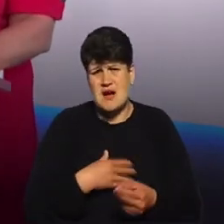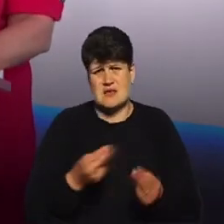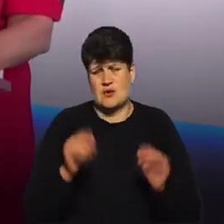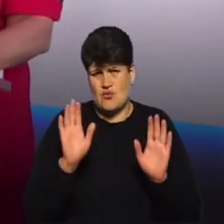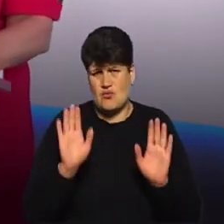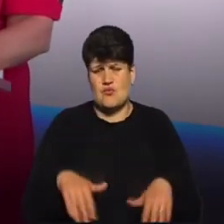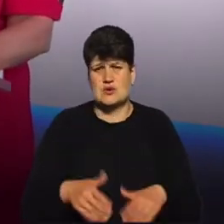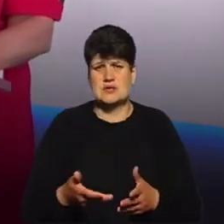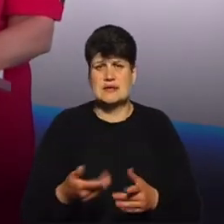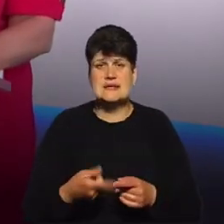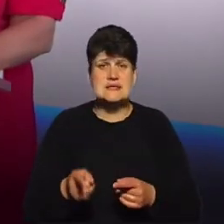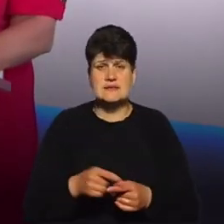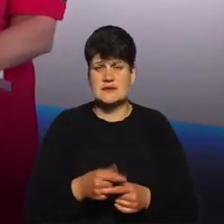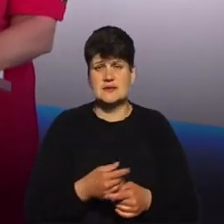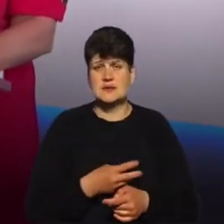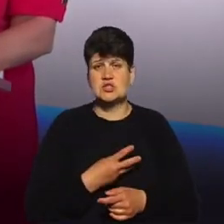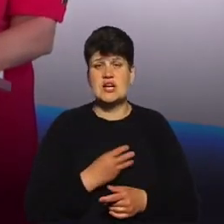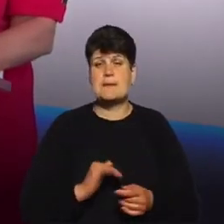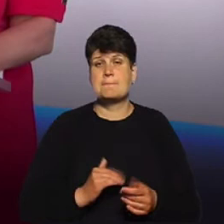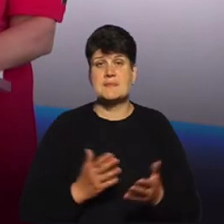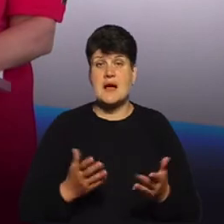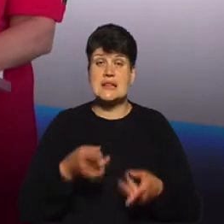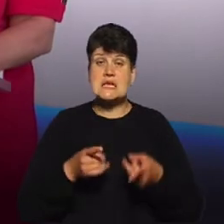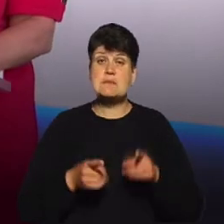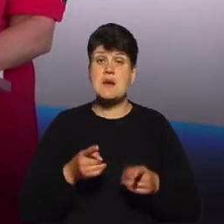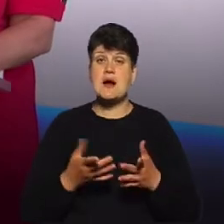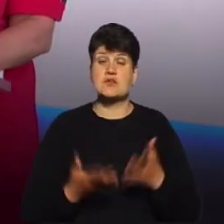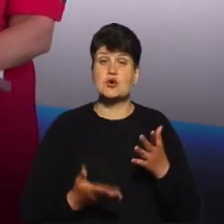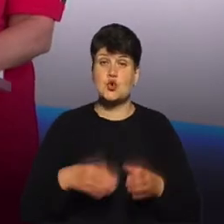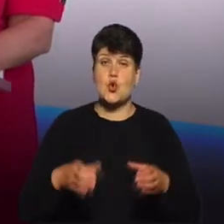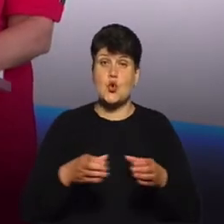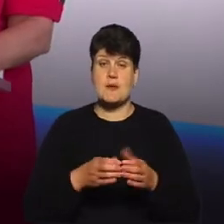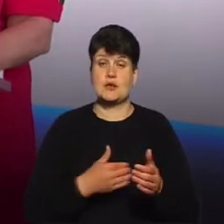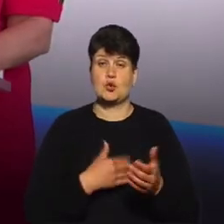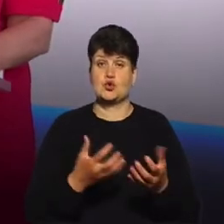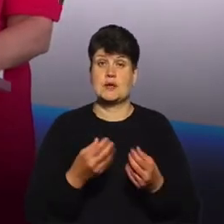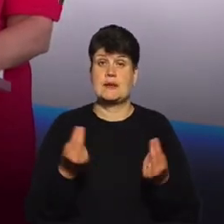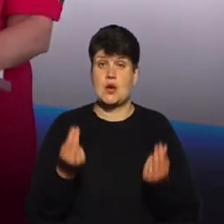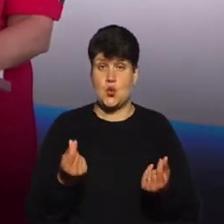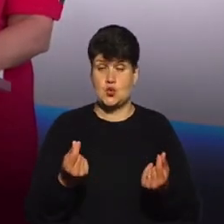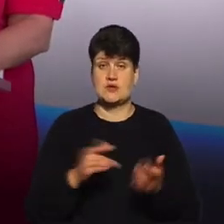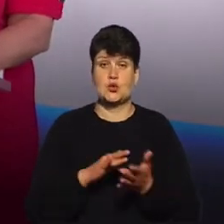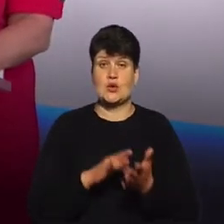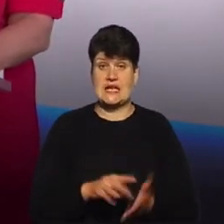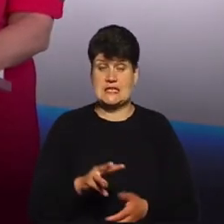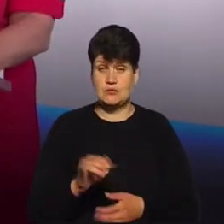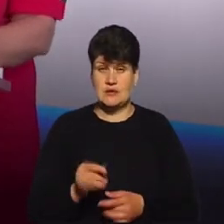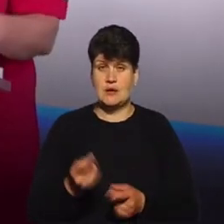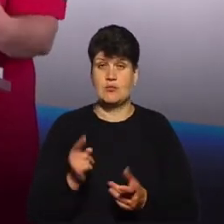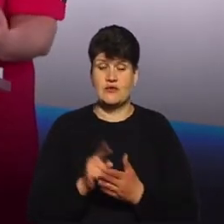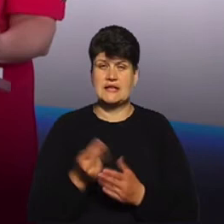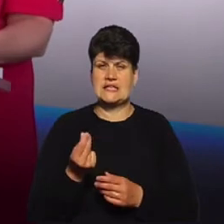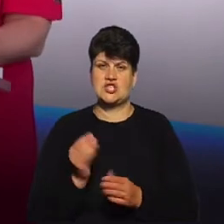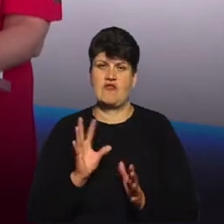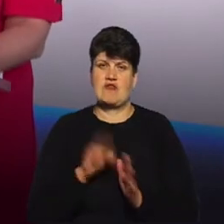бізнесу. Але насправді, якщо громада хоче отримати кошти від туризму, вона повинна трішки вкласти. Тобто, відповідно, створити